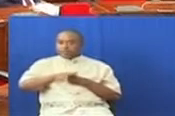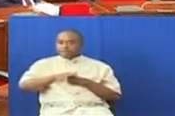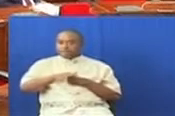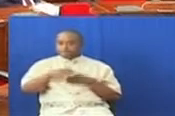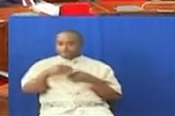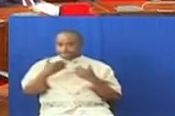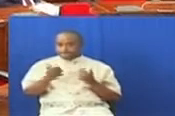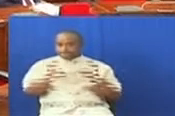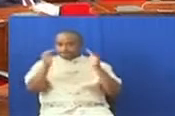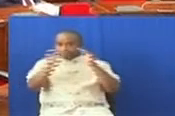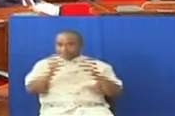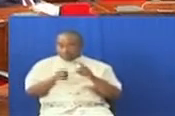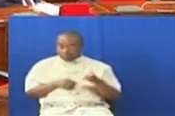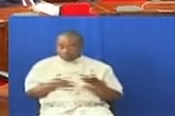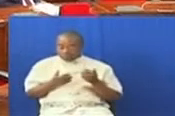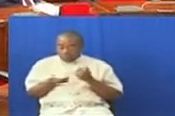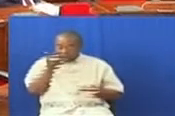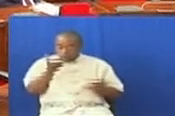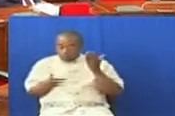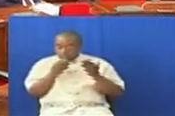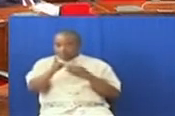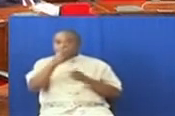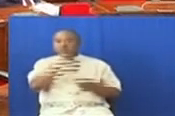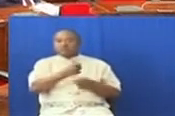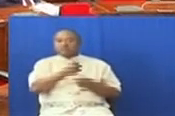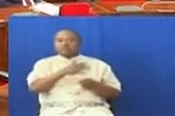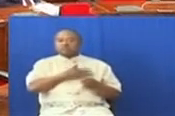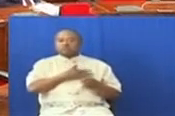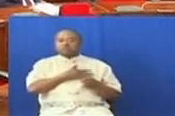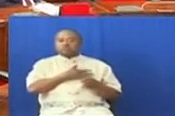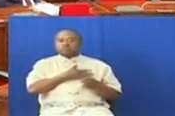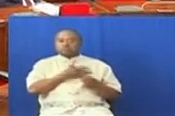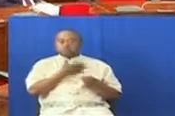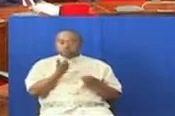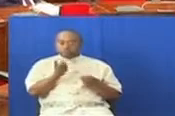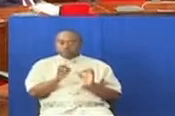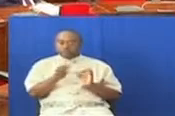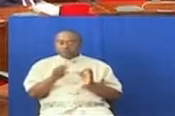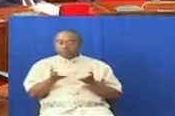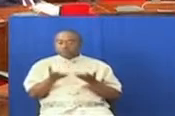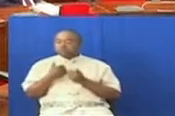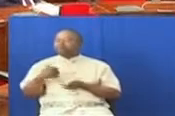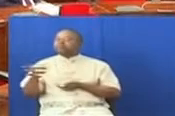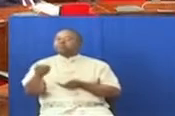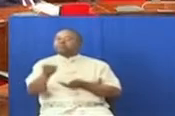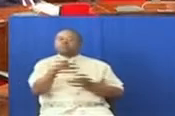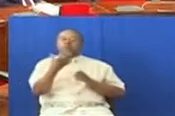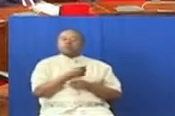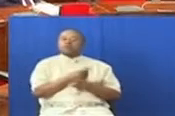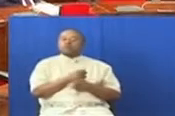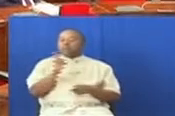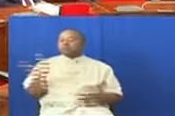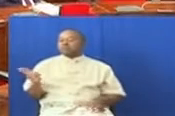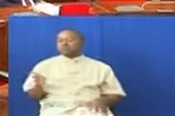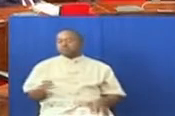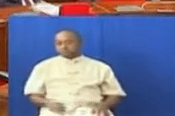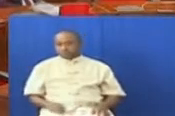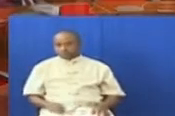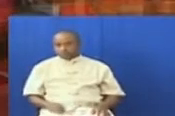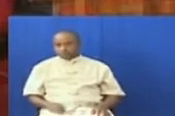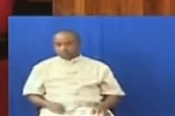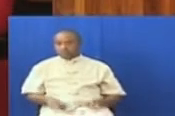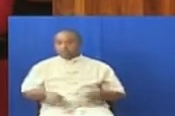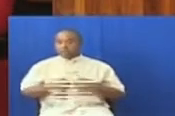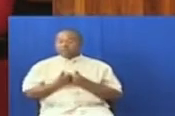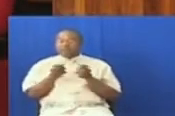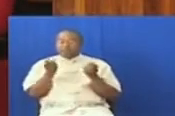mtindo wa kuweza kupima hao watendaji wetu kwa namna ambavyo wanakusanya mapato ya halmashauri. Lakini sambamba